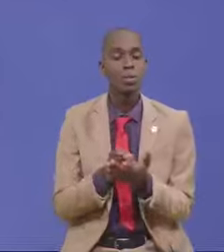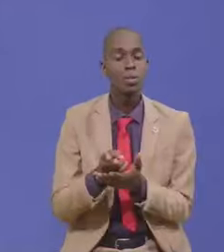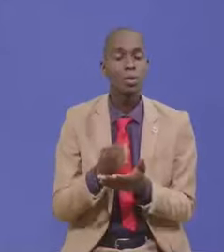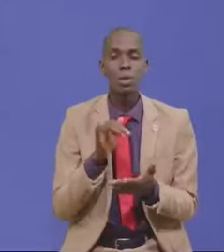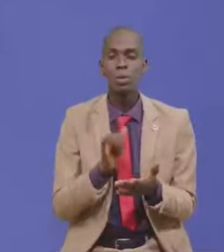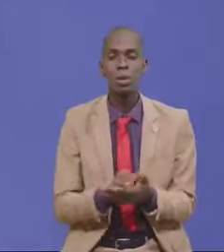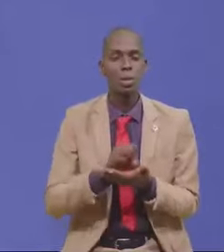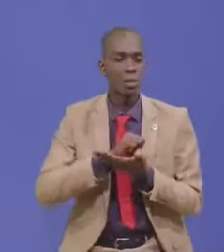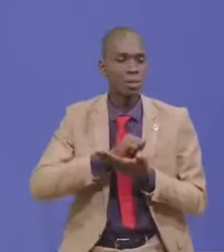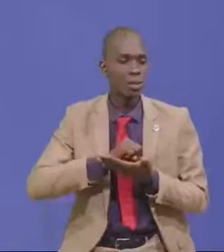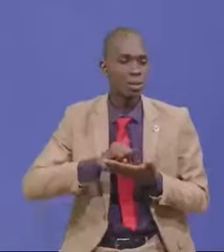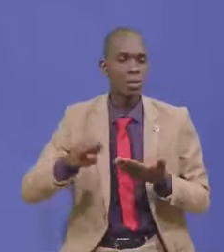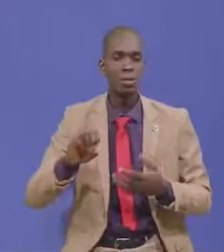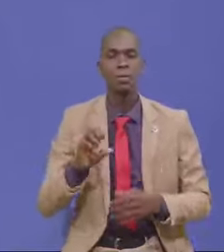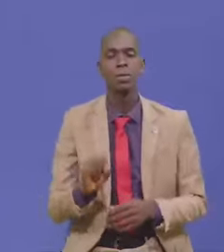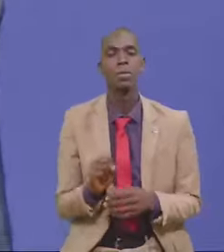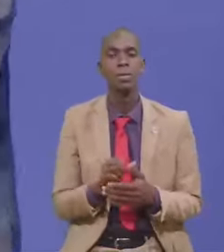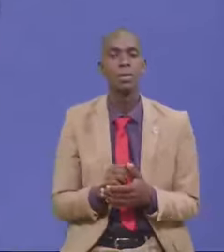sanctifie,